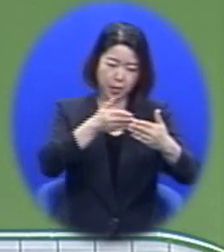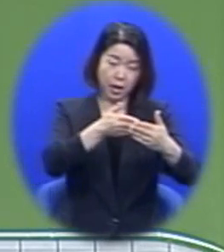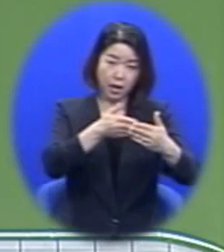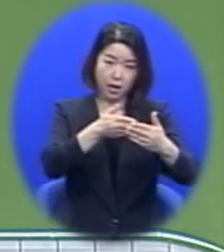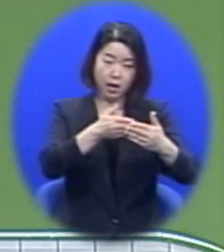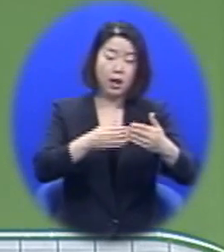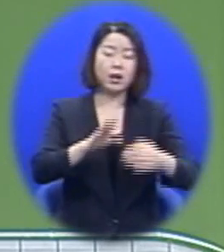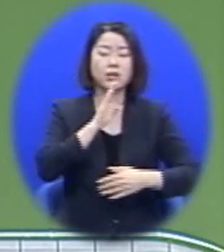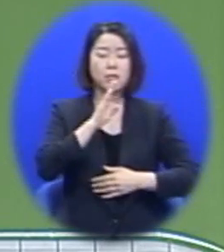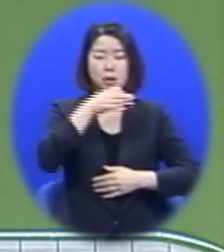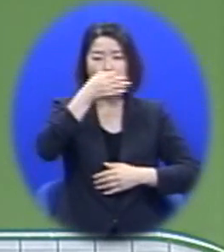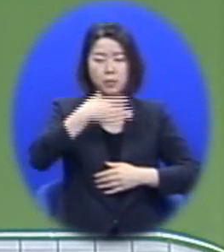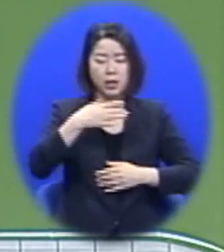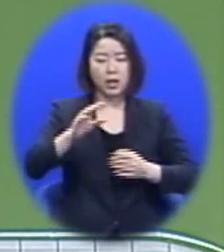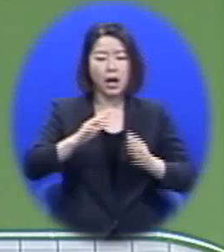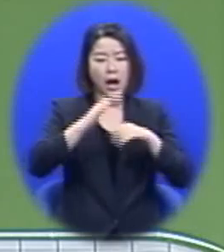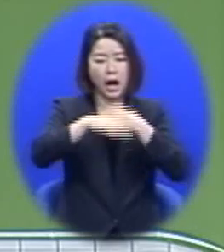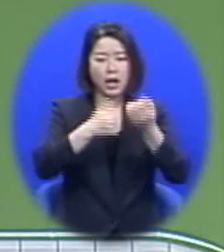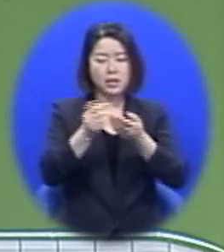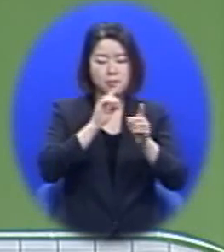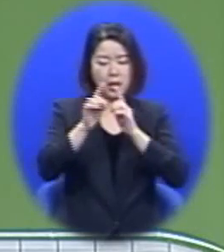수밖에 없게 되었을 때였다.